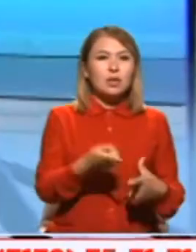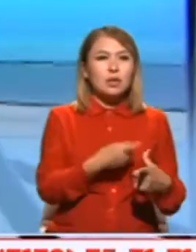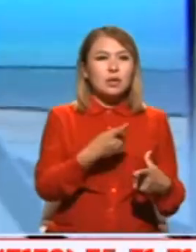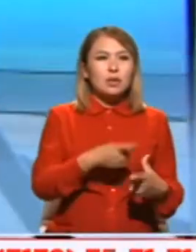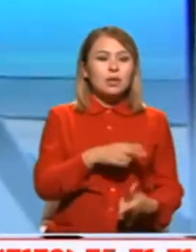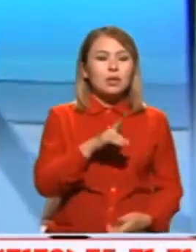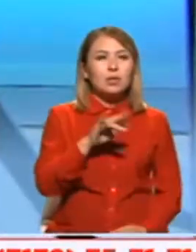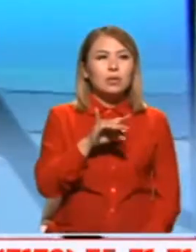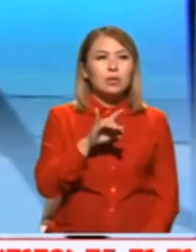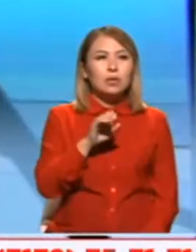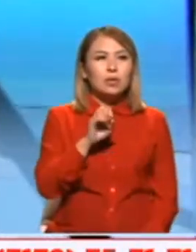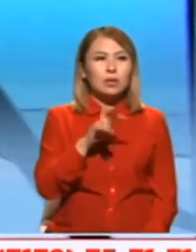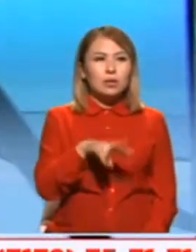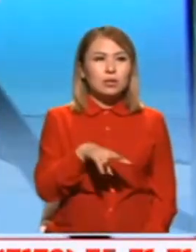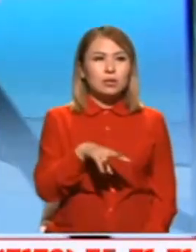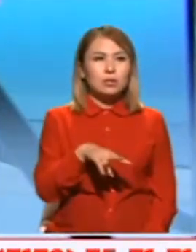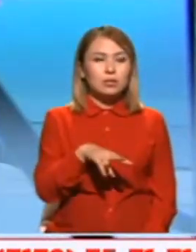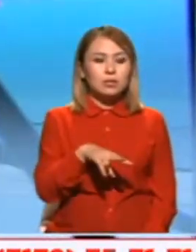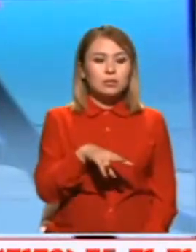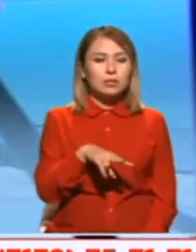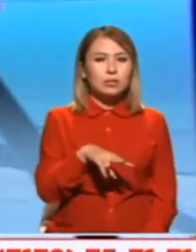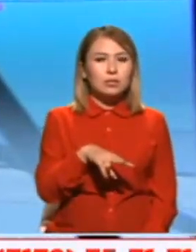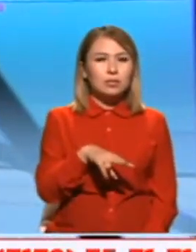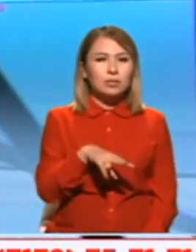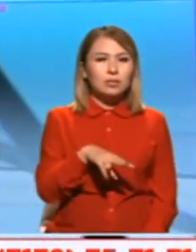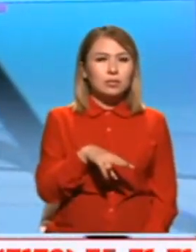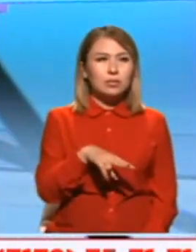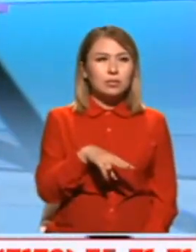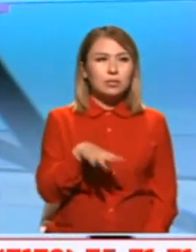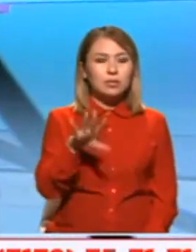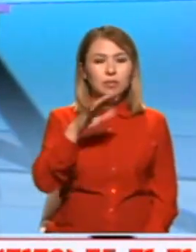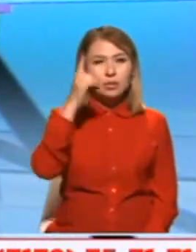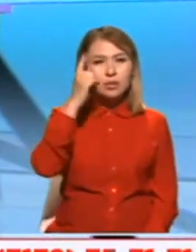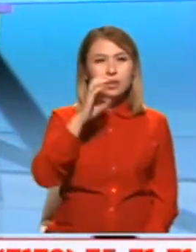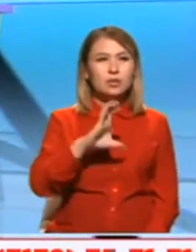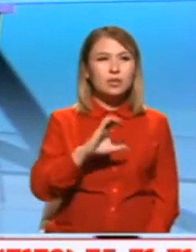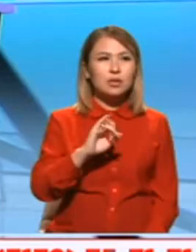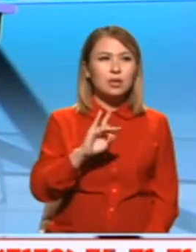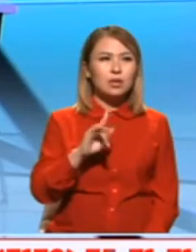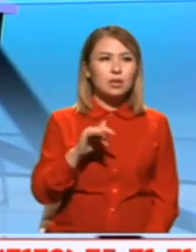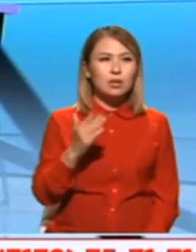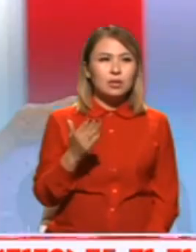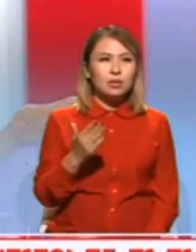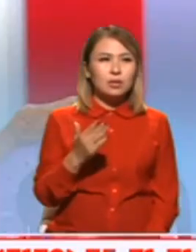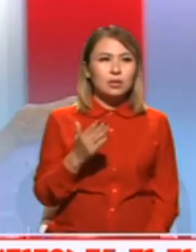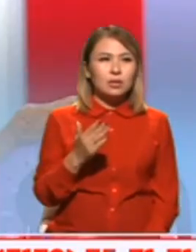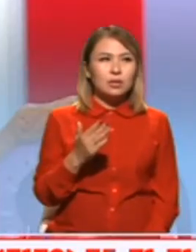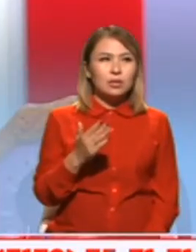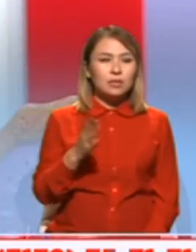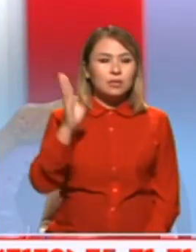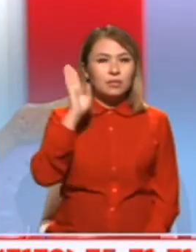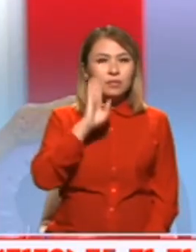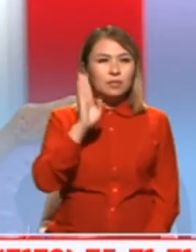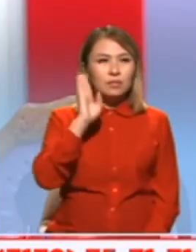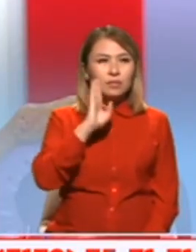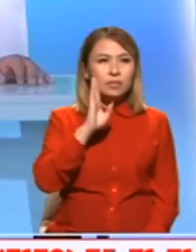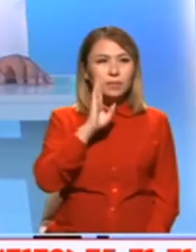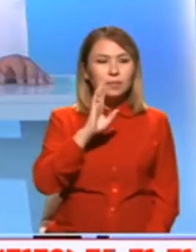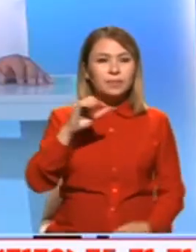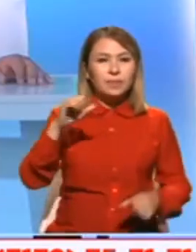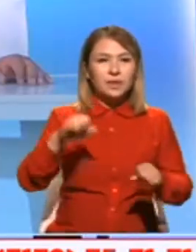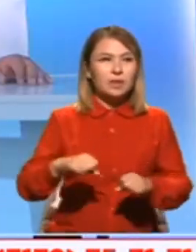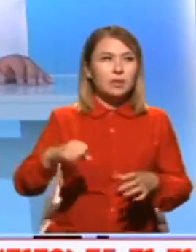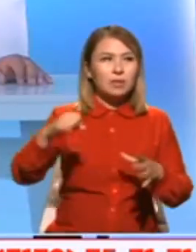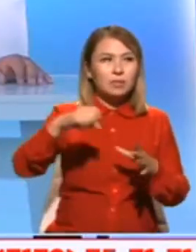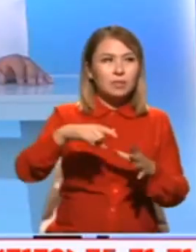деген. Иә. Бізде мынау өздеріңізге белгілі Сарыағашта негізінен минералды су ғой, колонкадан